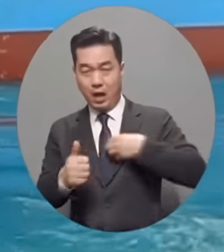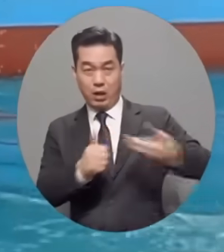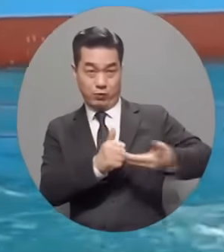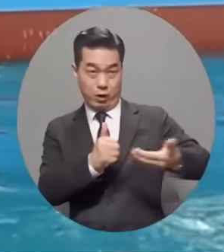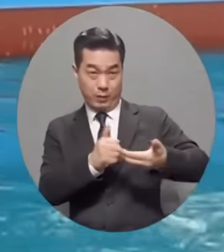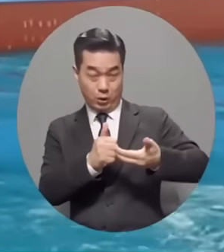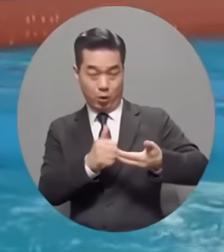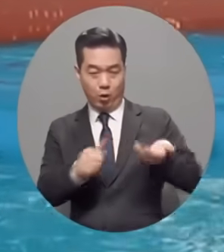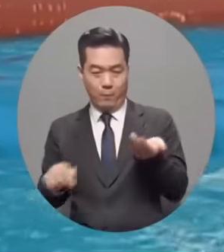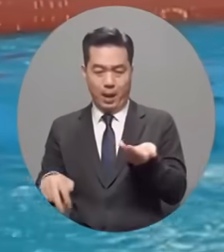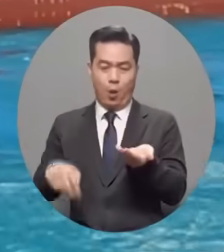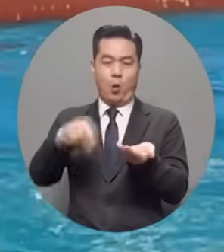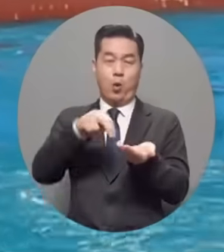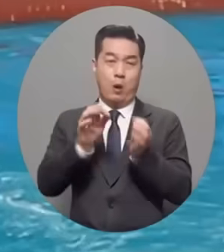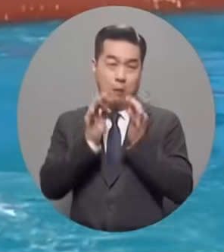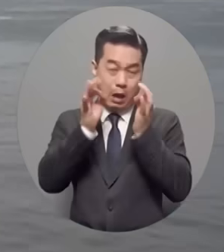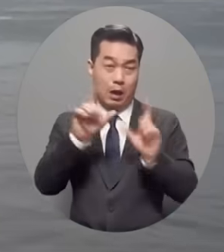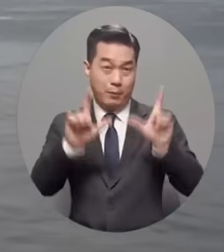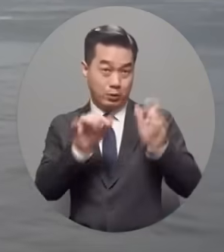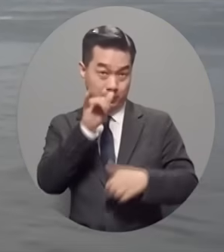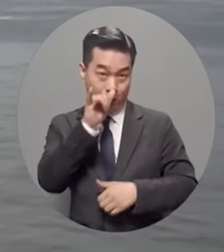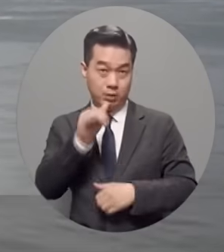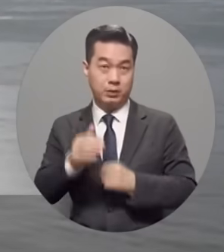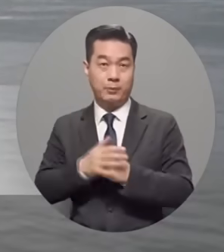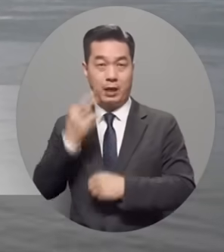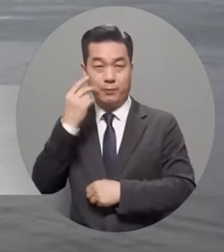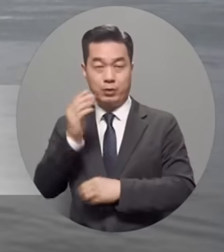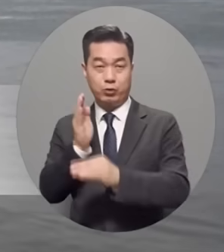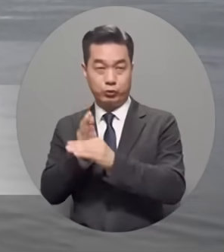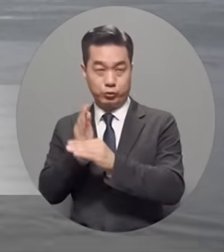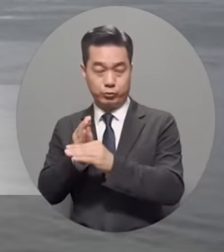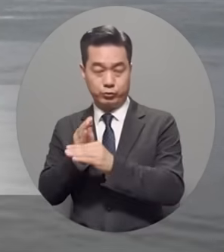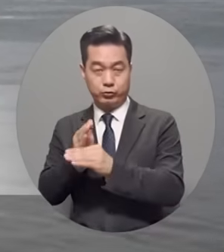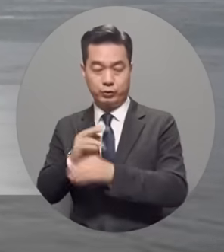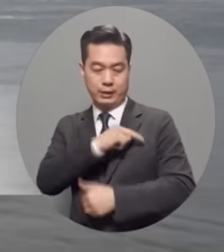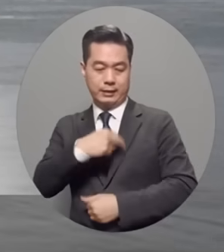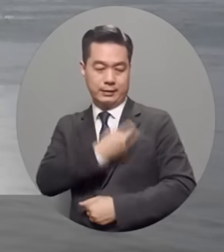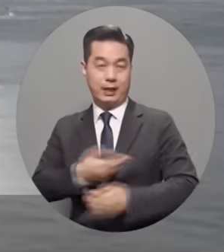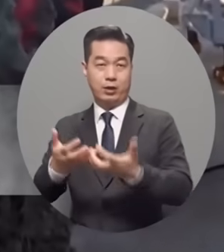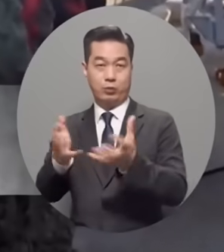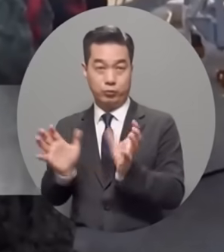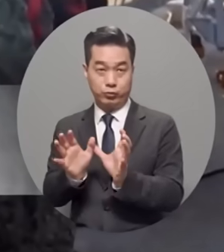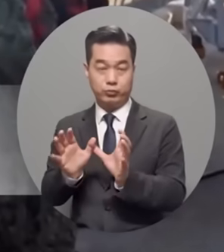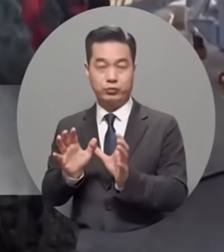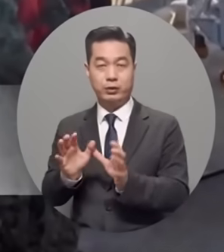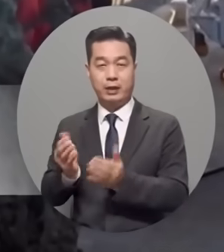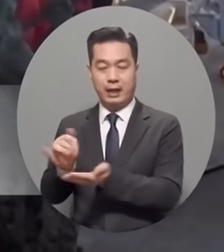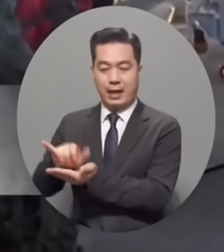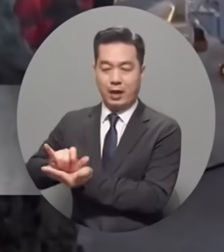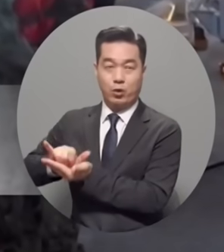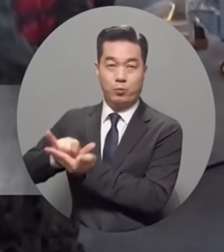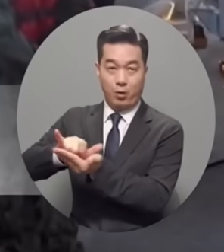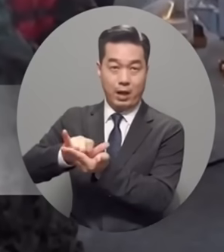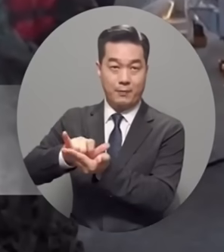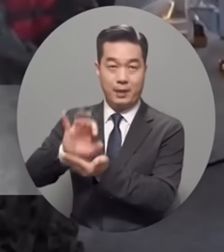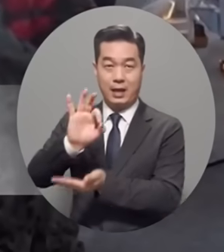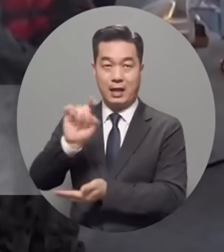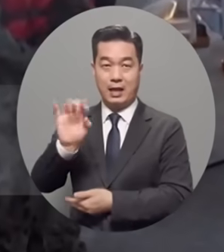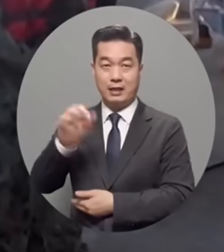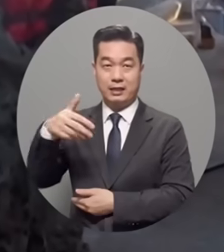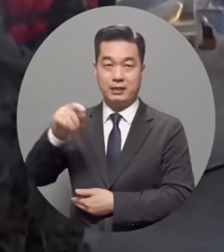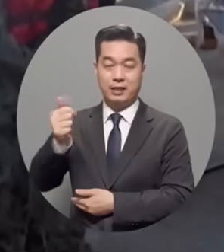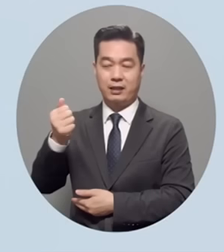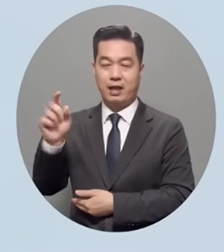승선을 시도한다는 내용이었습니다. 미국 중부사령부는 항공모함 아이젠하워와 구축함 그레이블리호에 있던 헬기를